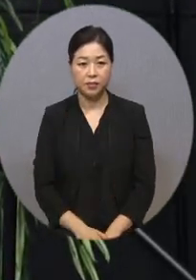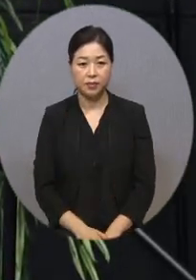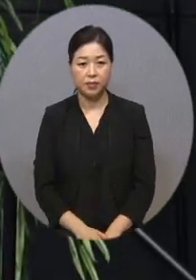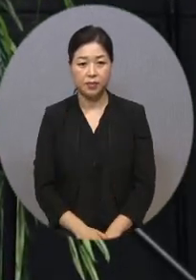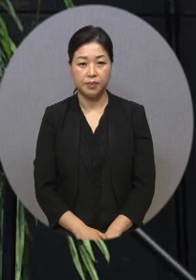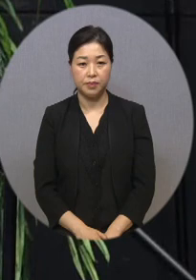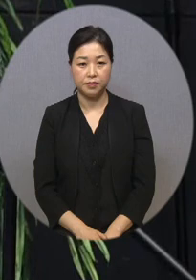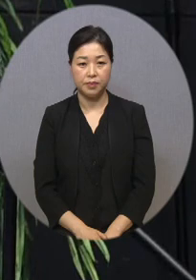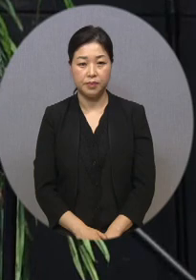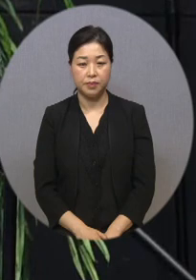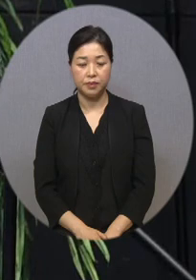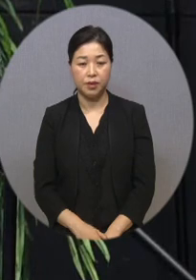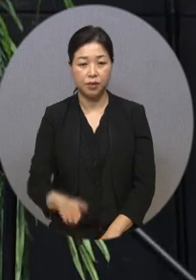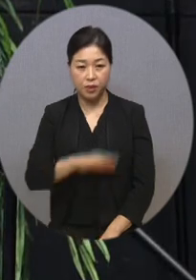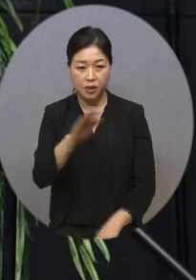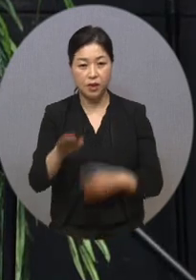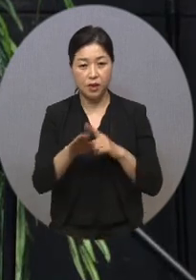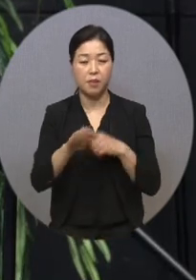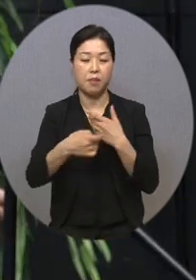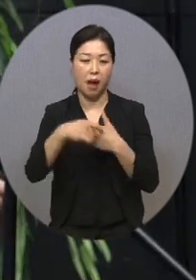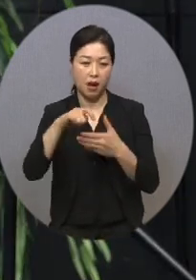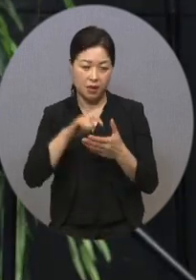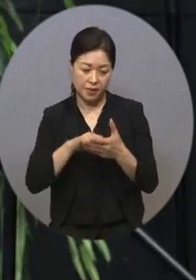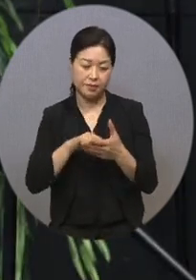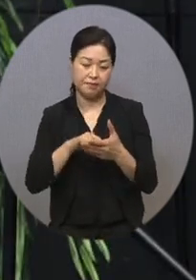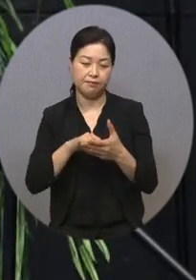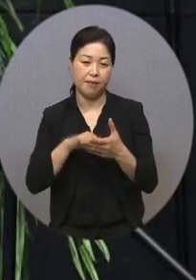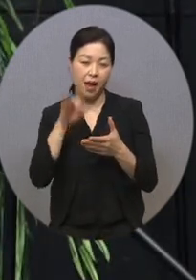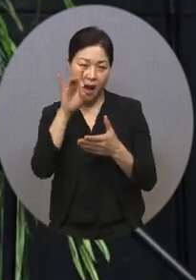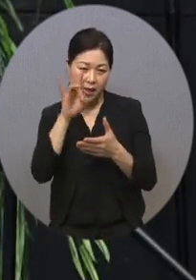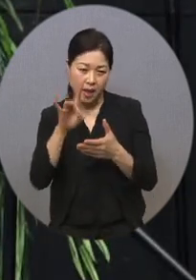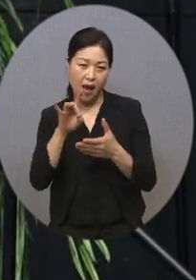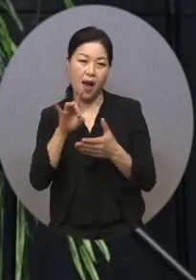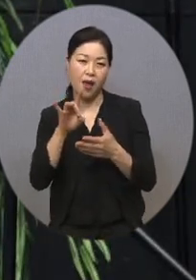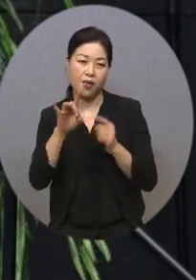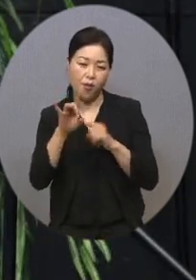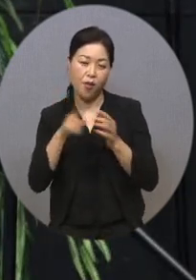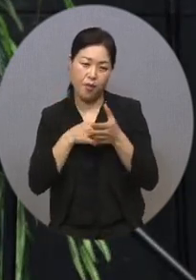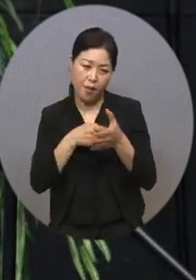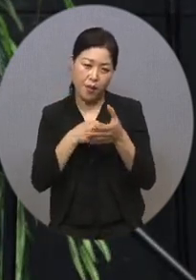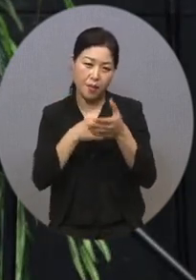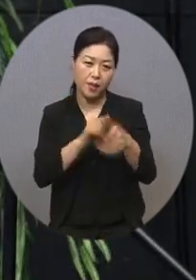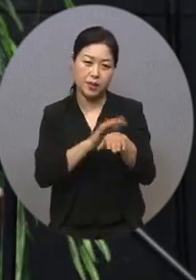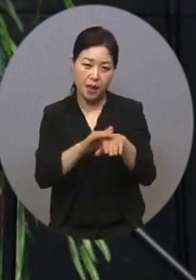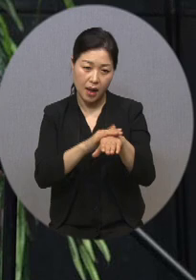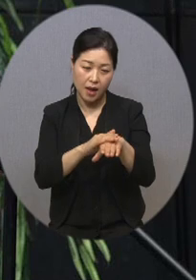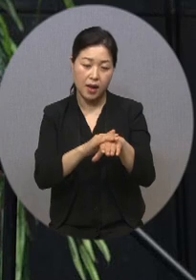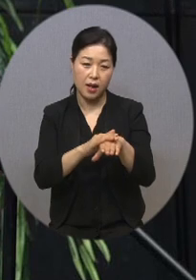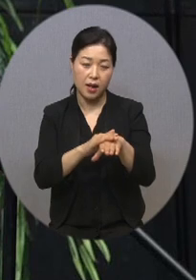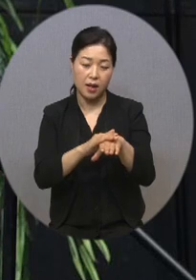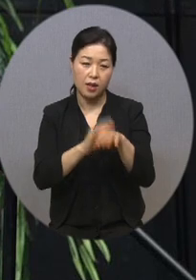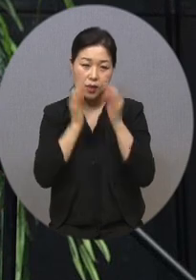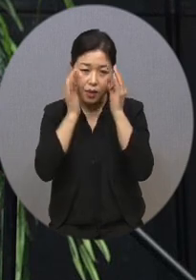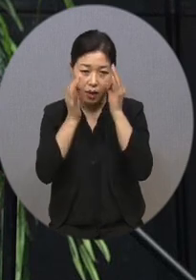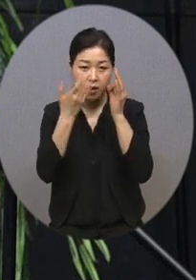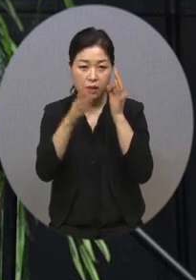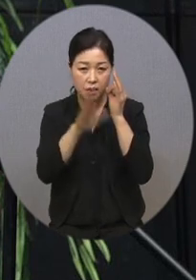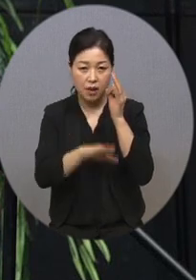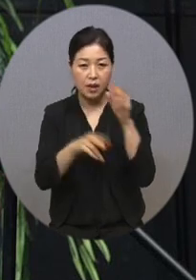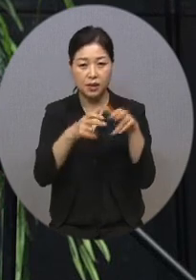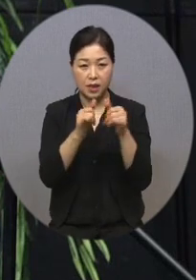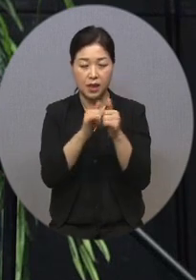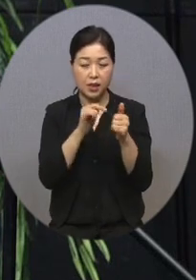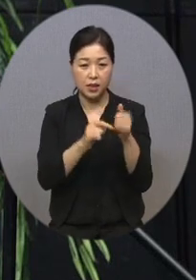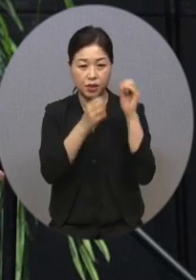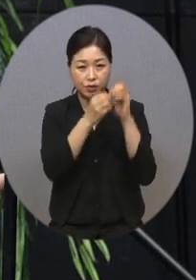세계에서 대표님처럼 이들에 왔지만 사실 자애를 구하는 지 새